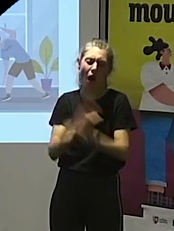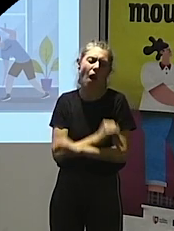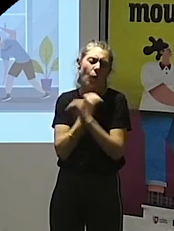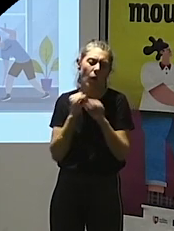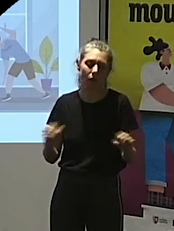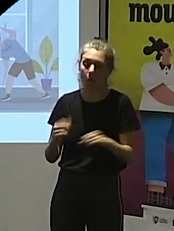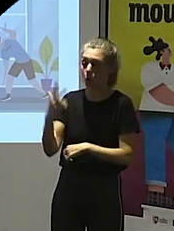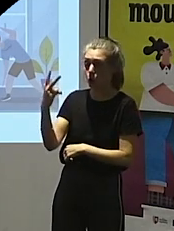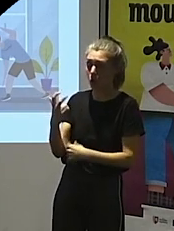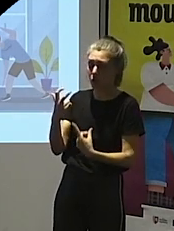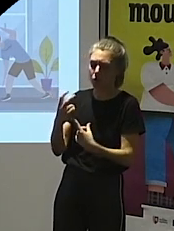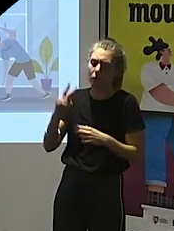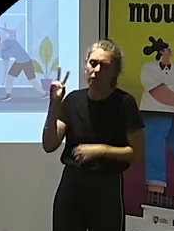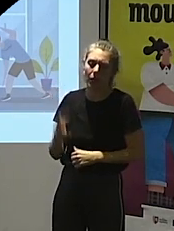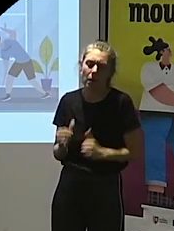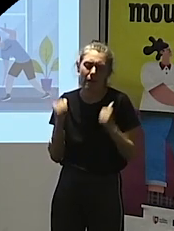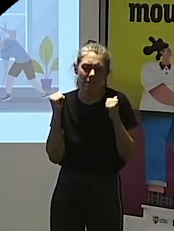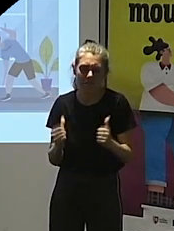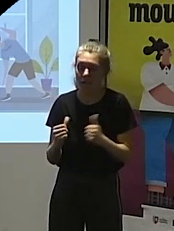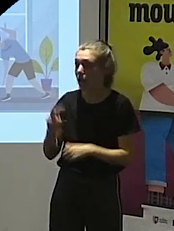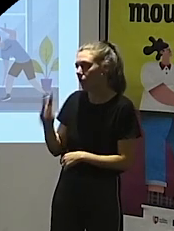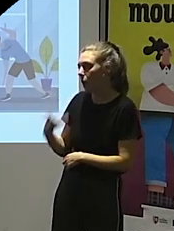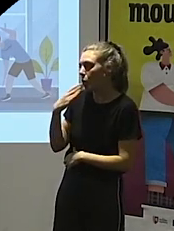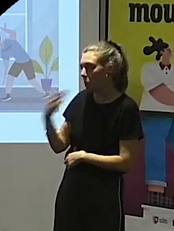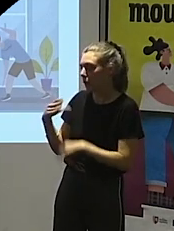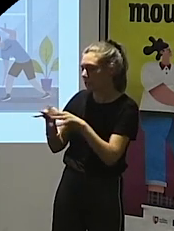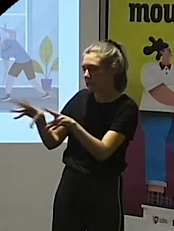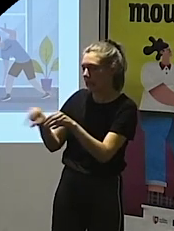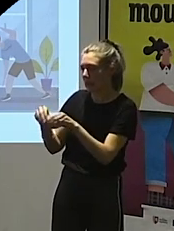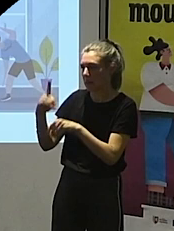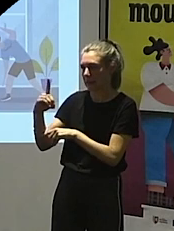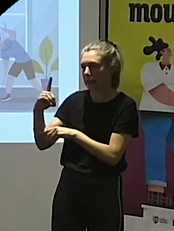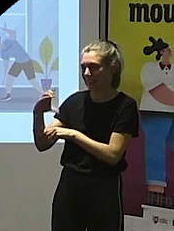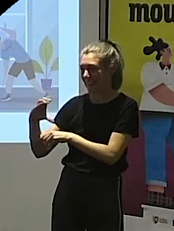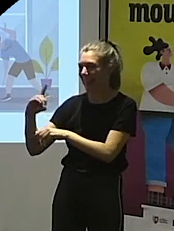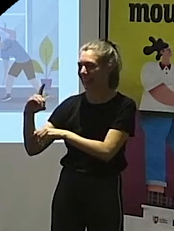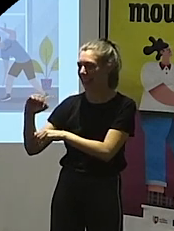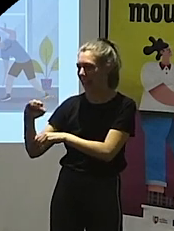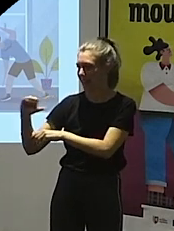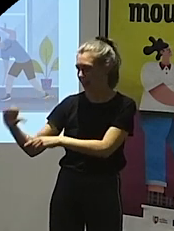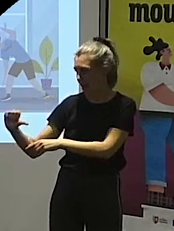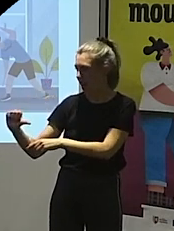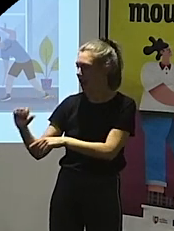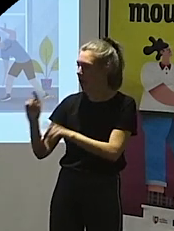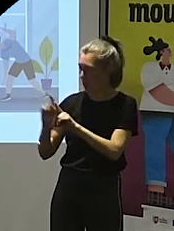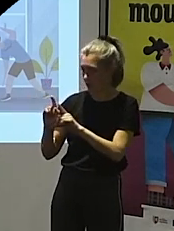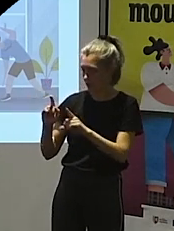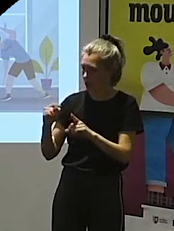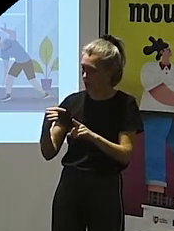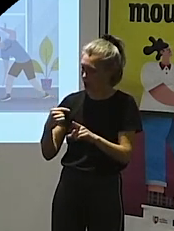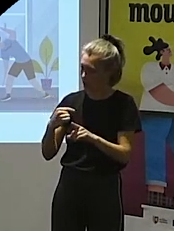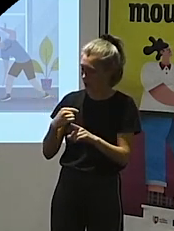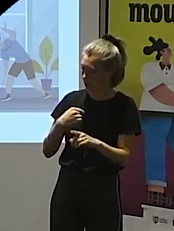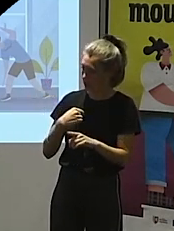merveilleux. Je remercie le CDSA et toute l'équipe. Moi, de m'avoir fait confiance, parce que pour moi, c'était